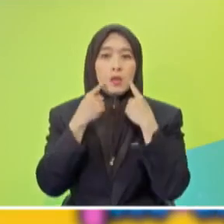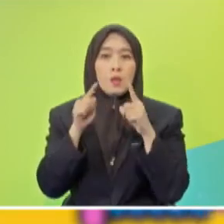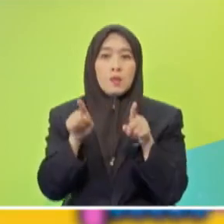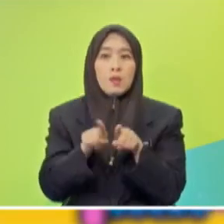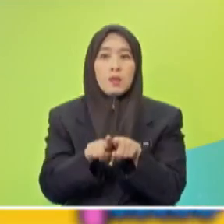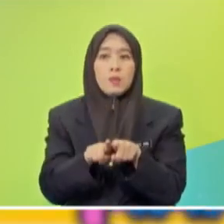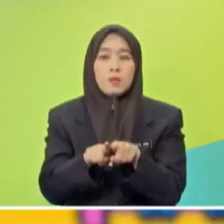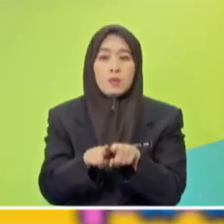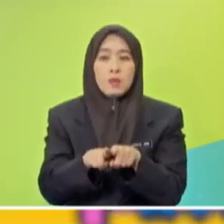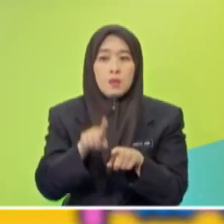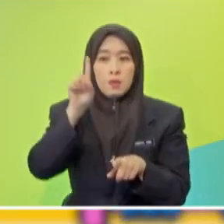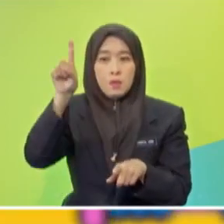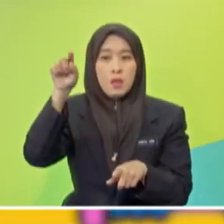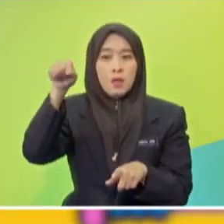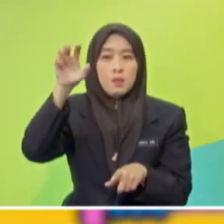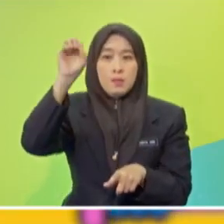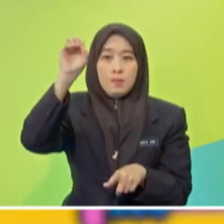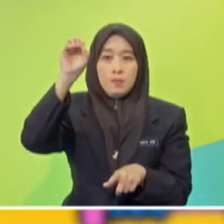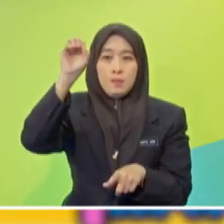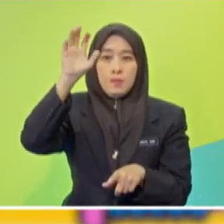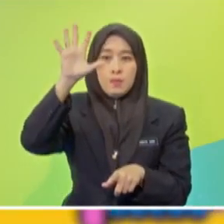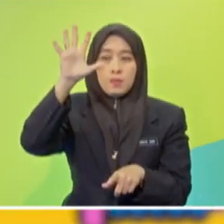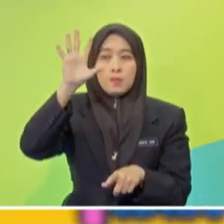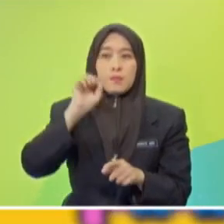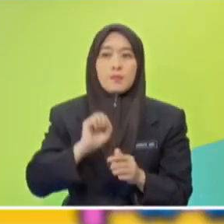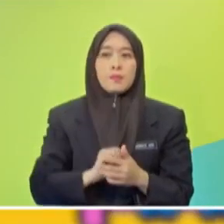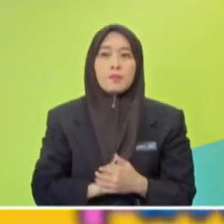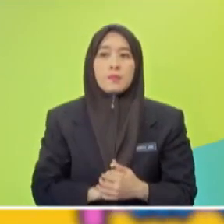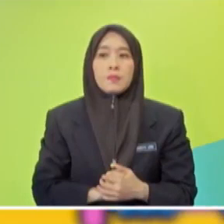satu perpuluhan Sifa 5